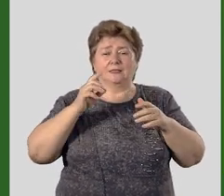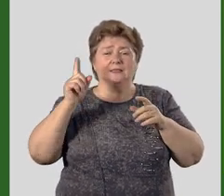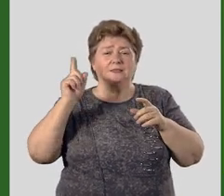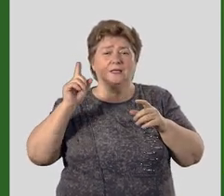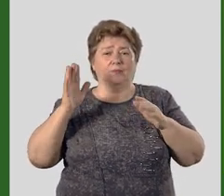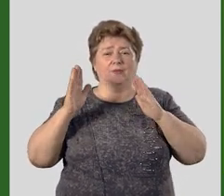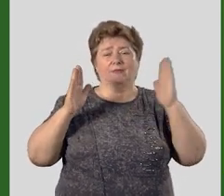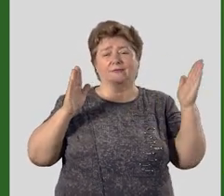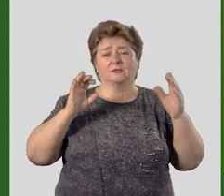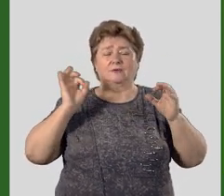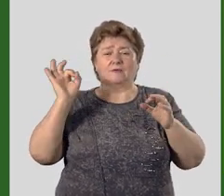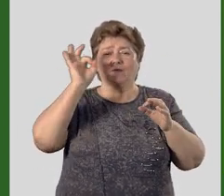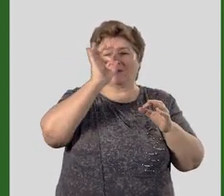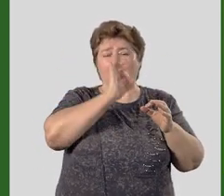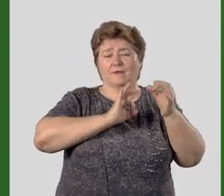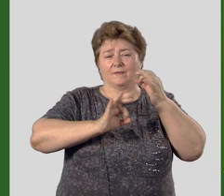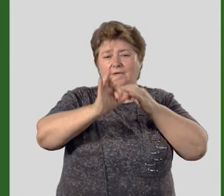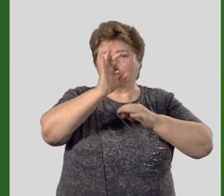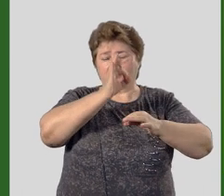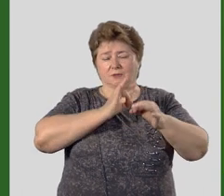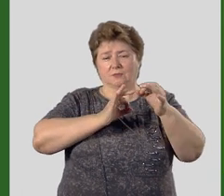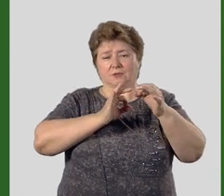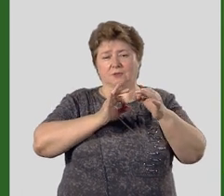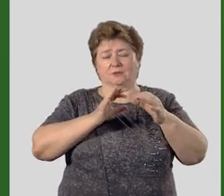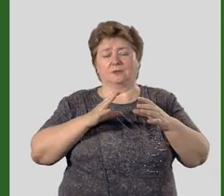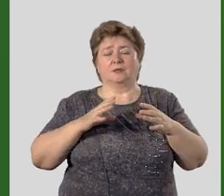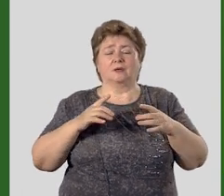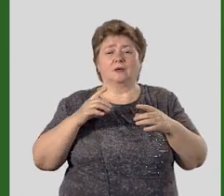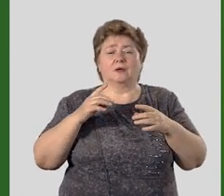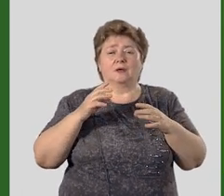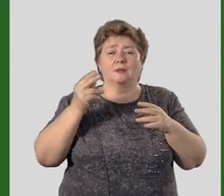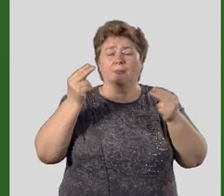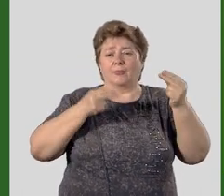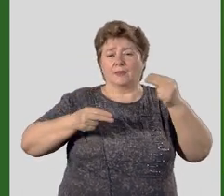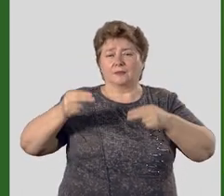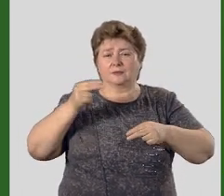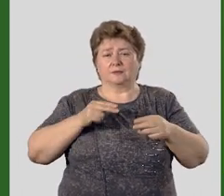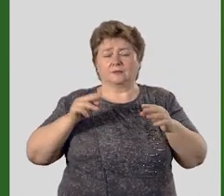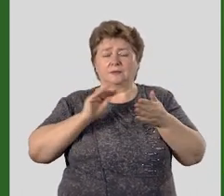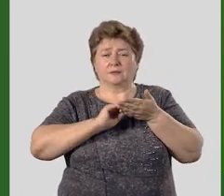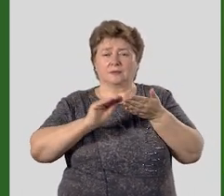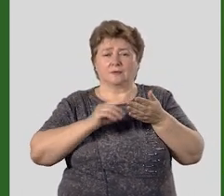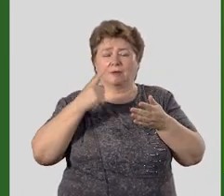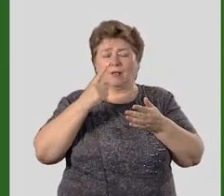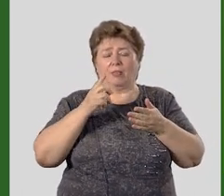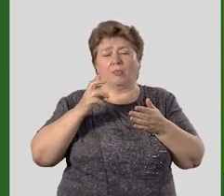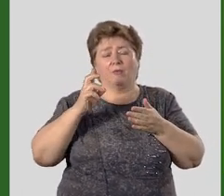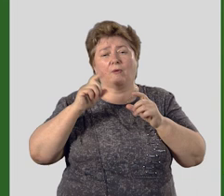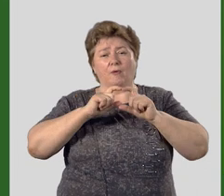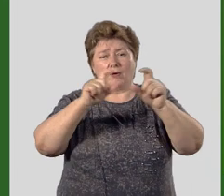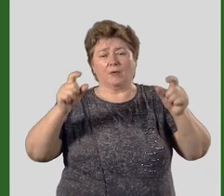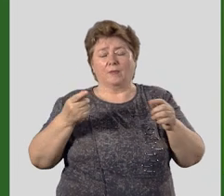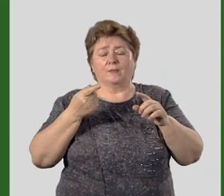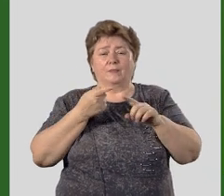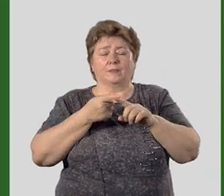Запад-восток – вращением планеты вокруг своей оси. На схемах их записывают одной буквой.